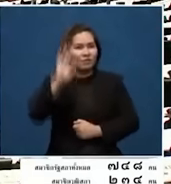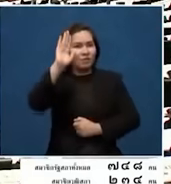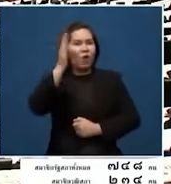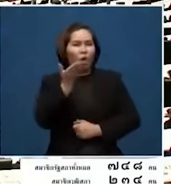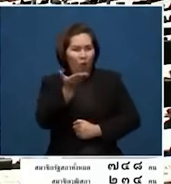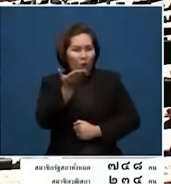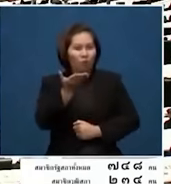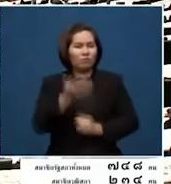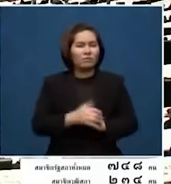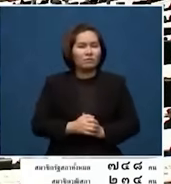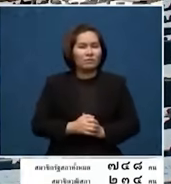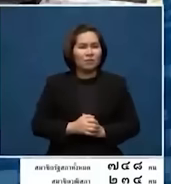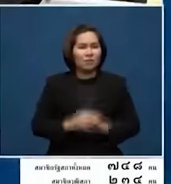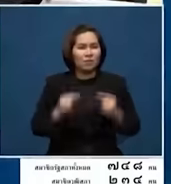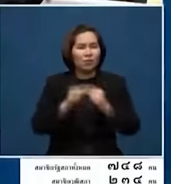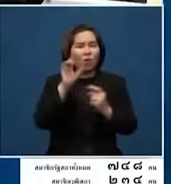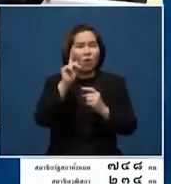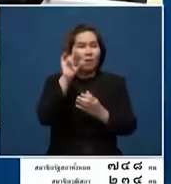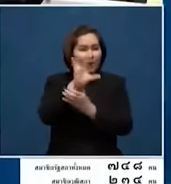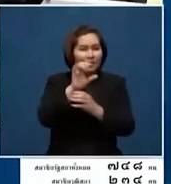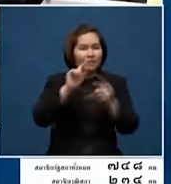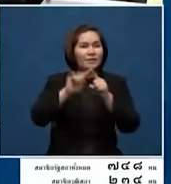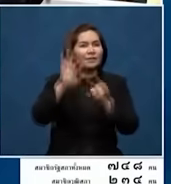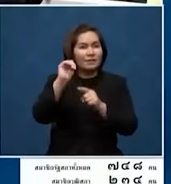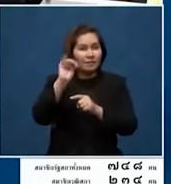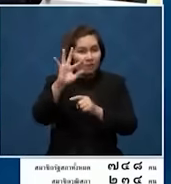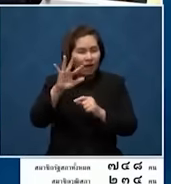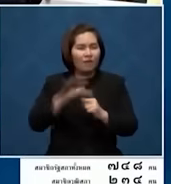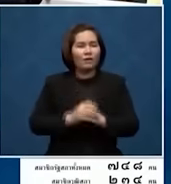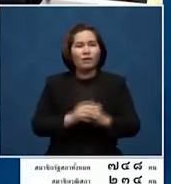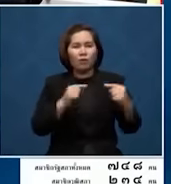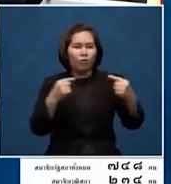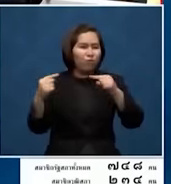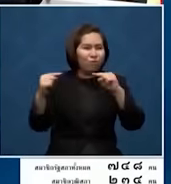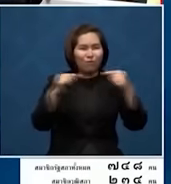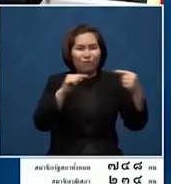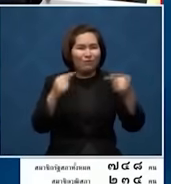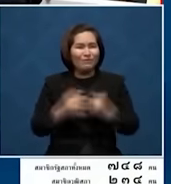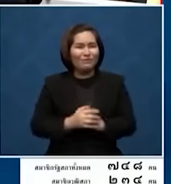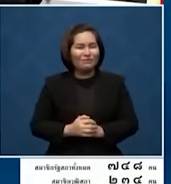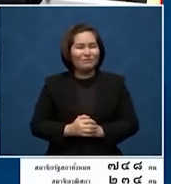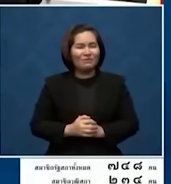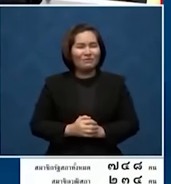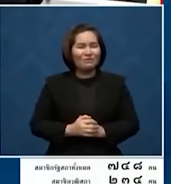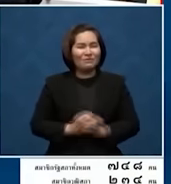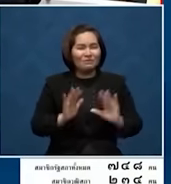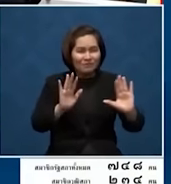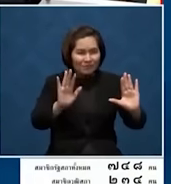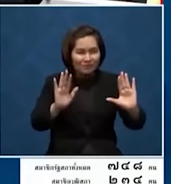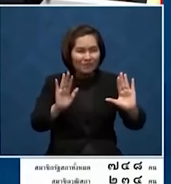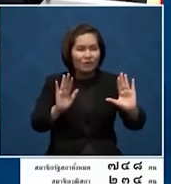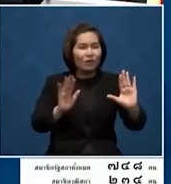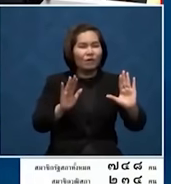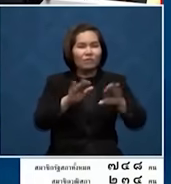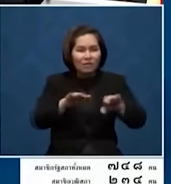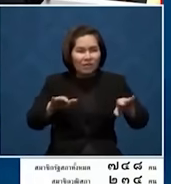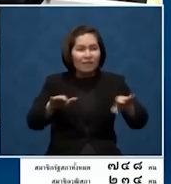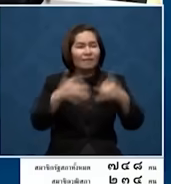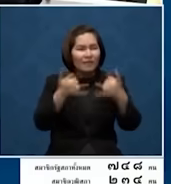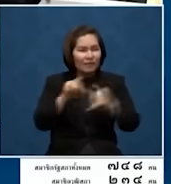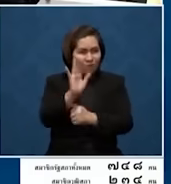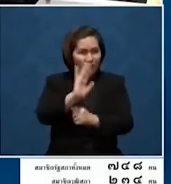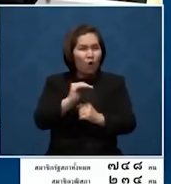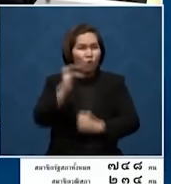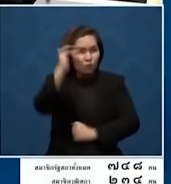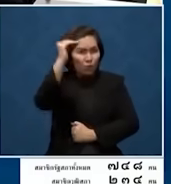ตกลงเนี่ยจะเสนอชื่อคุณพิธาเข้ามาครั้งที่2เนี่ยได้ไม่ได ้ ก็มาเสียเวลาเพราะว่านายวิโรจน์เนี่ยไปเอา